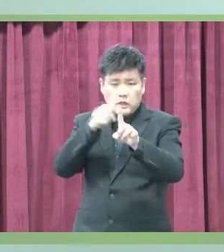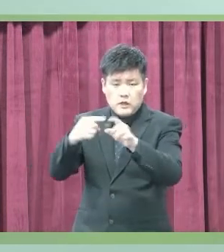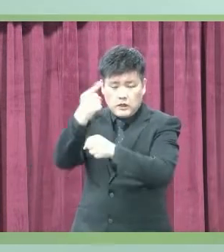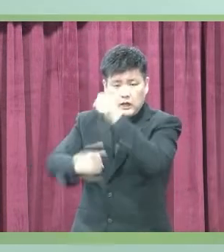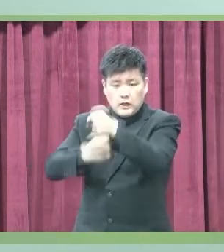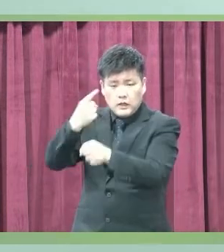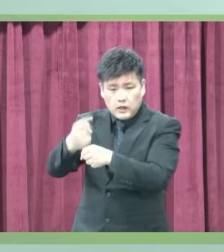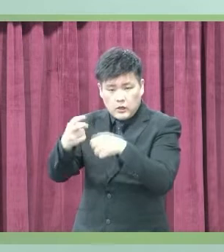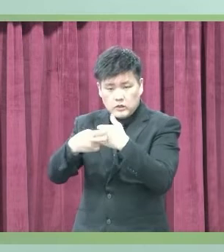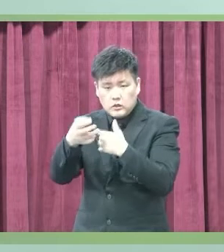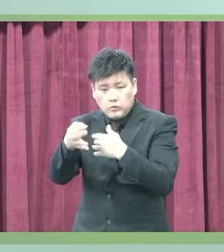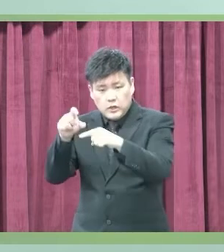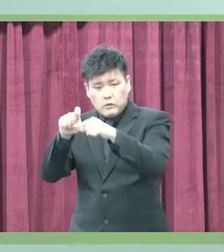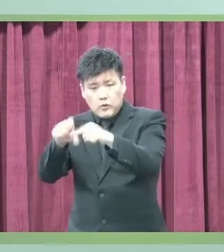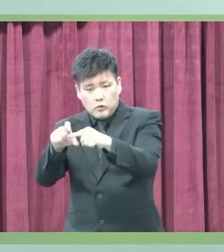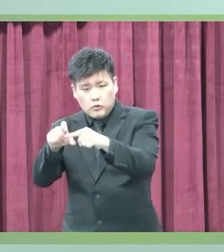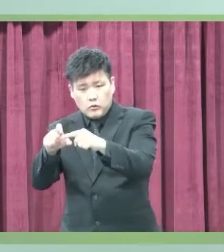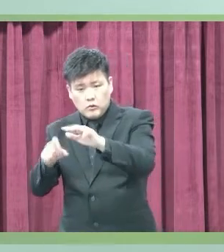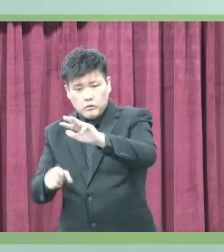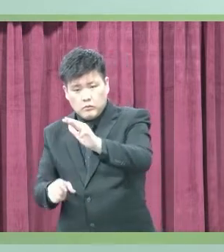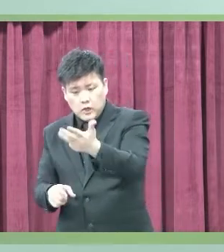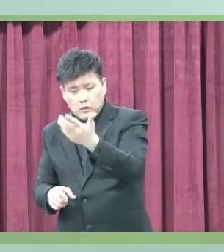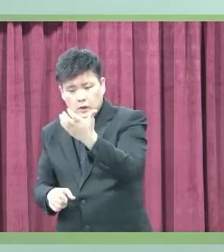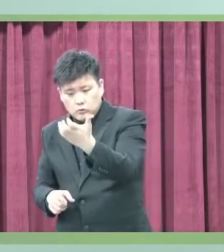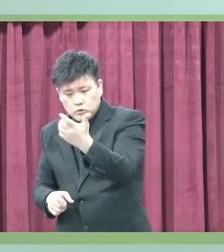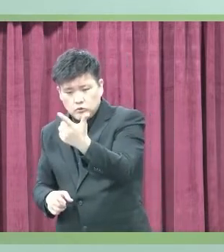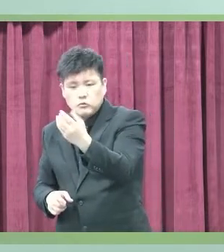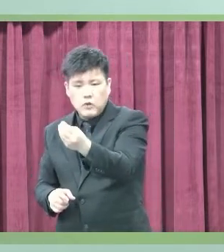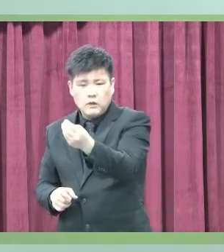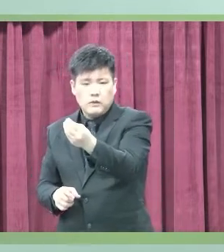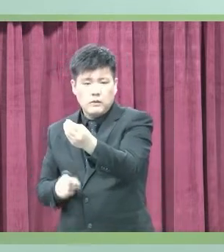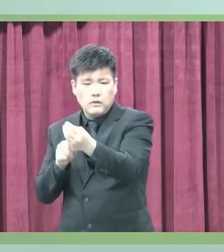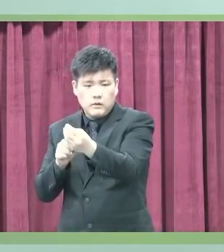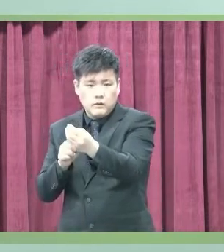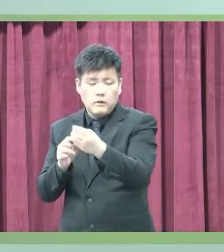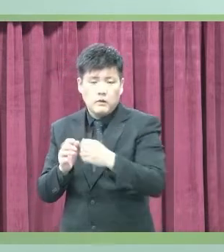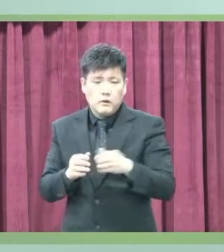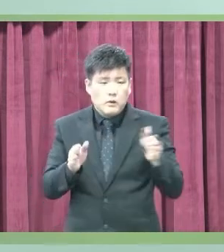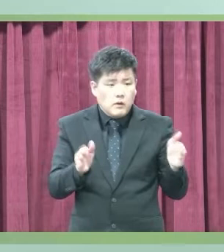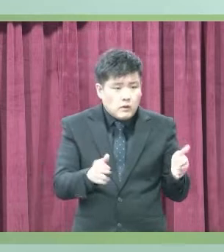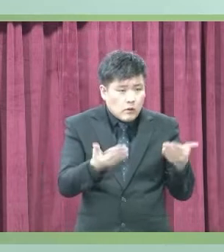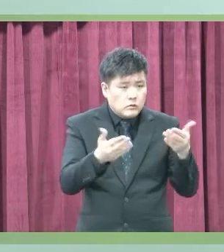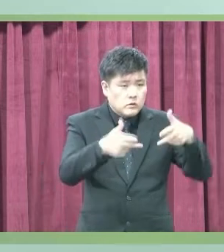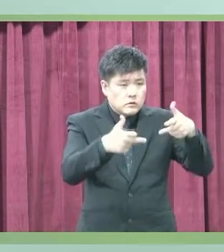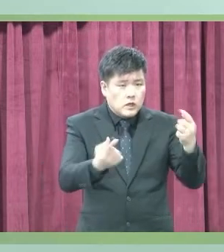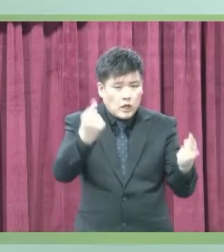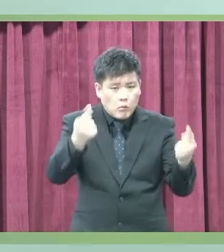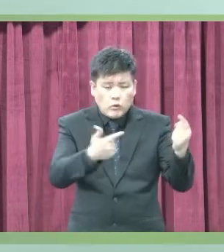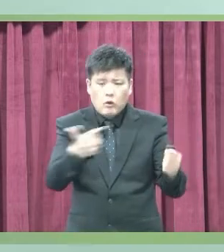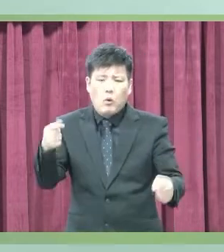연평균 진료비가 약 896만 원으로 심하지 않은 장애인에 비해 1.7배 높고 1인당